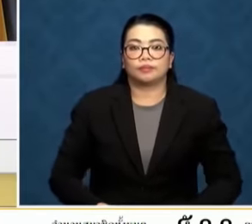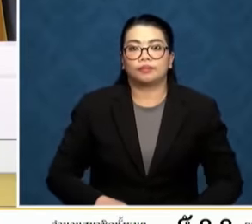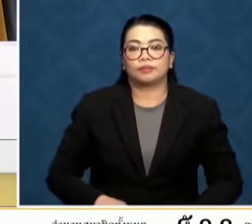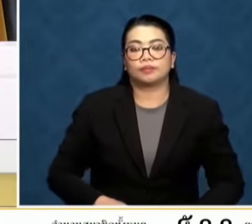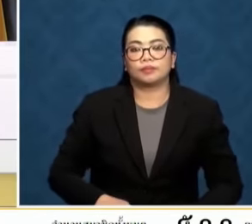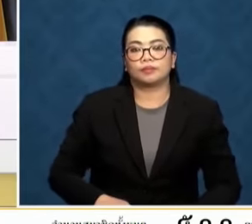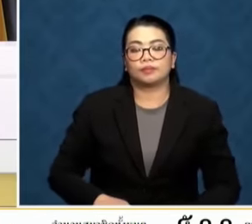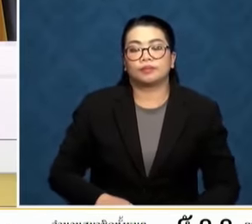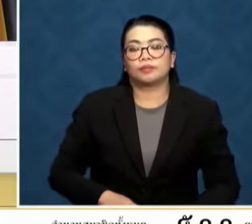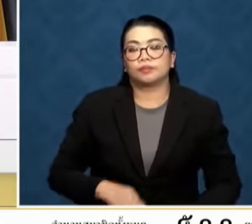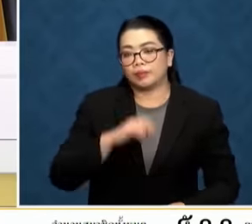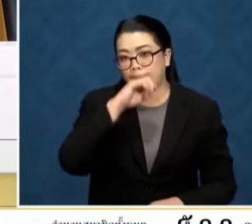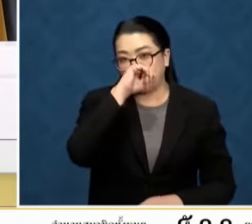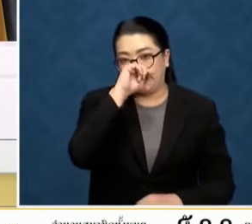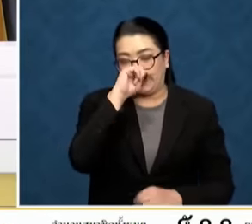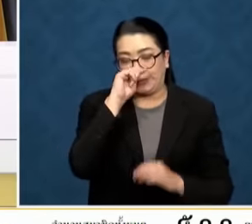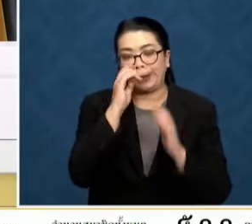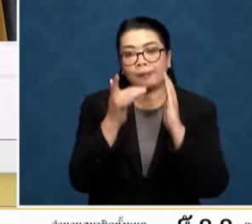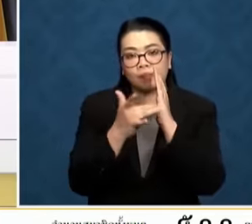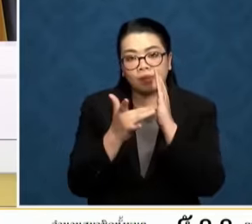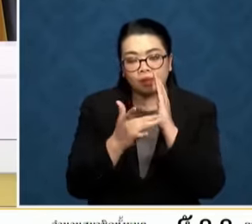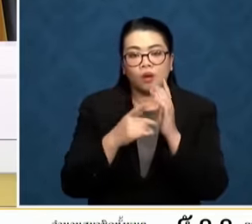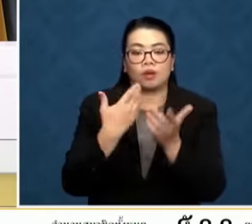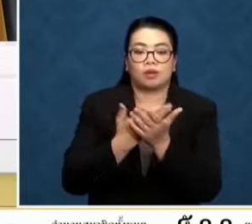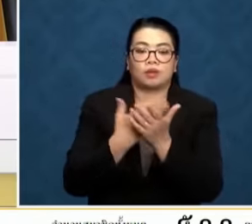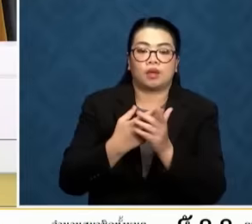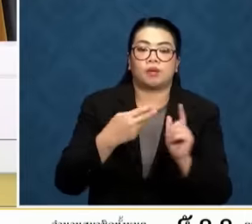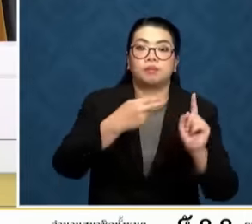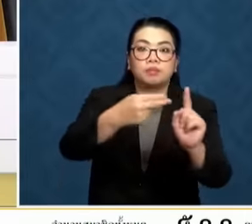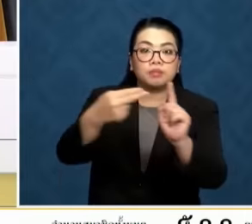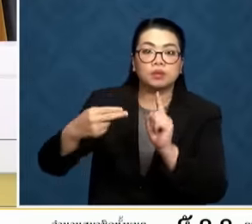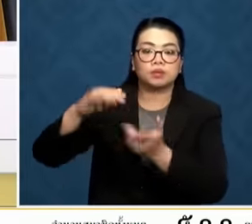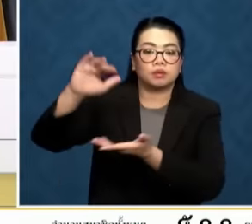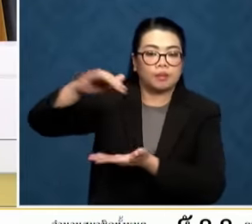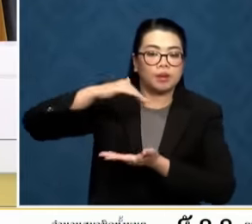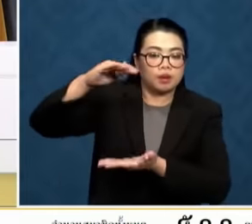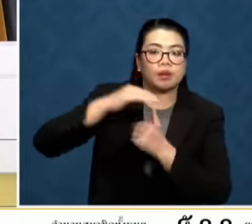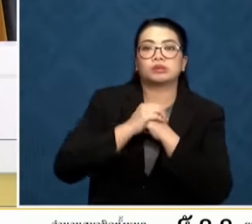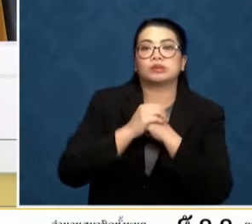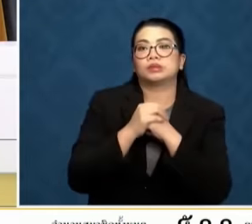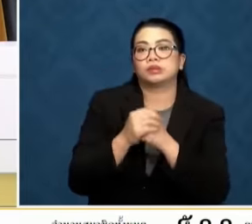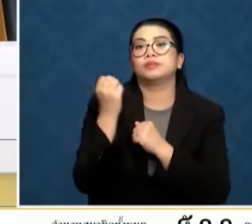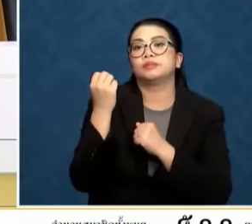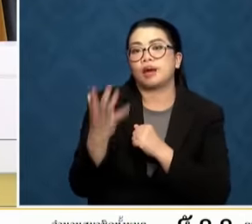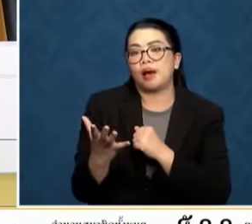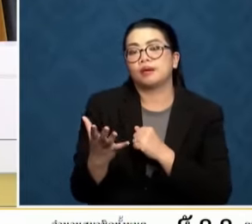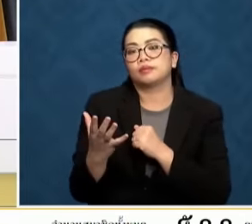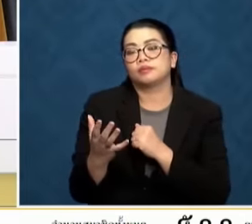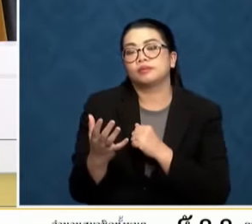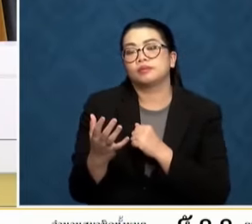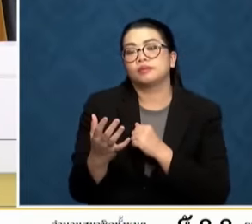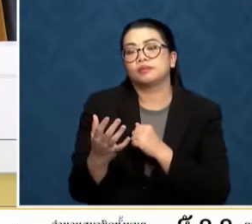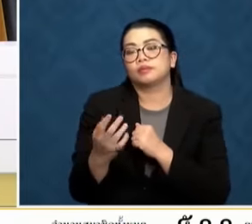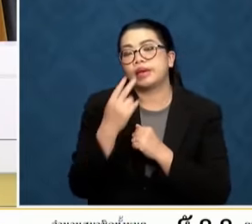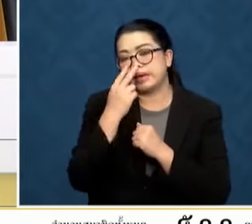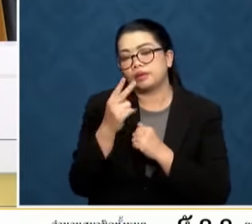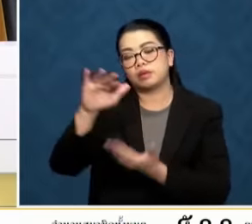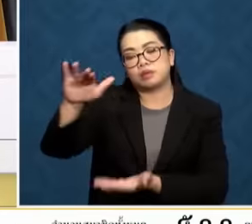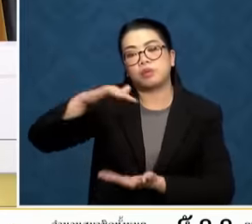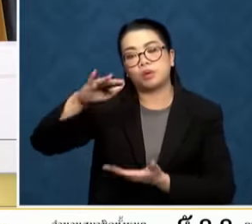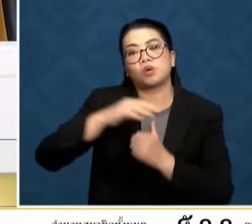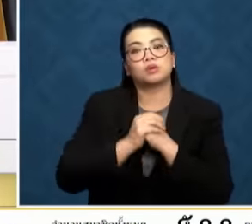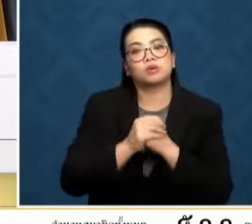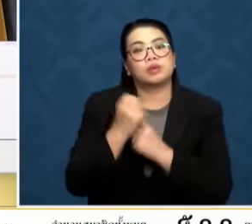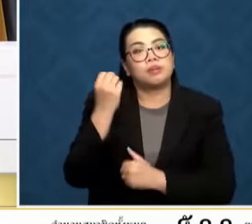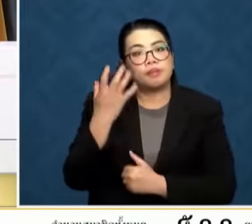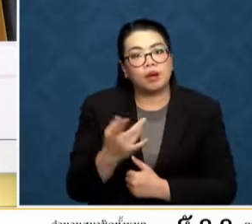พายุหมุนที่ซัดไปสู่หลุมดำเพราะมีสินค้าเข้ามาจากประเทศจีนต่างๆแล้วก็